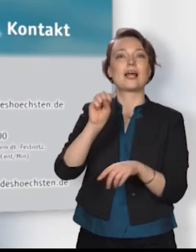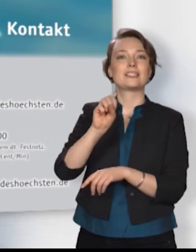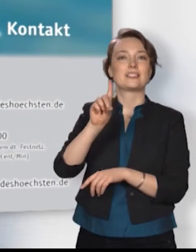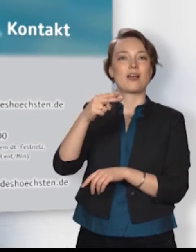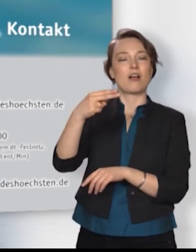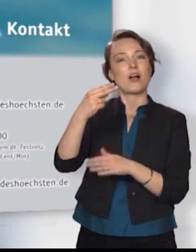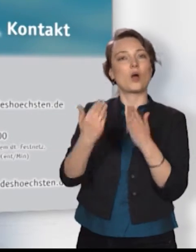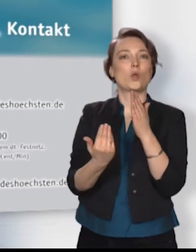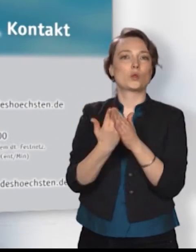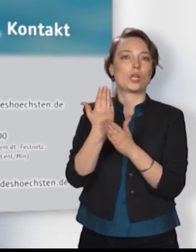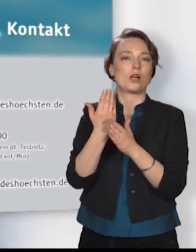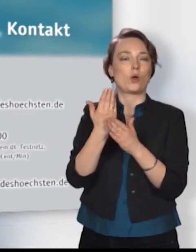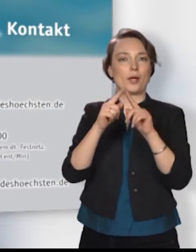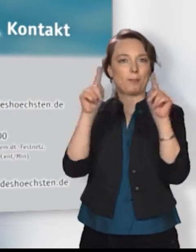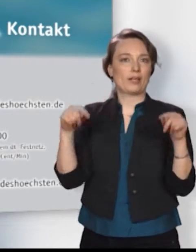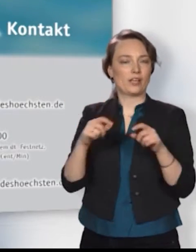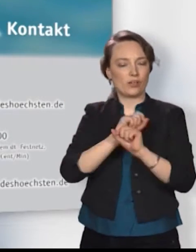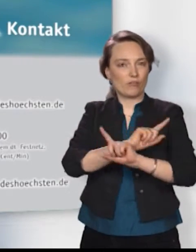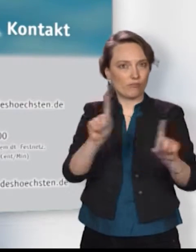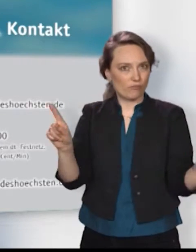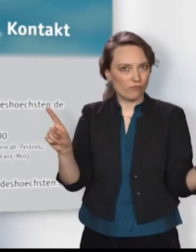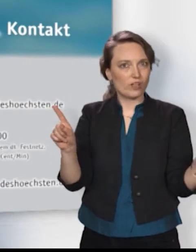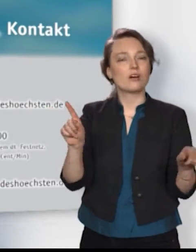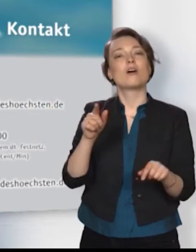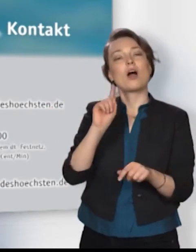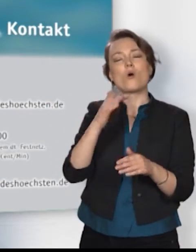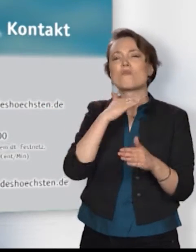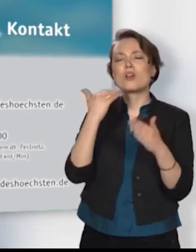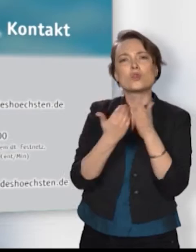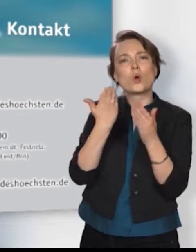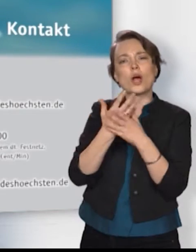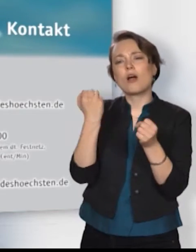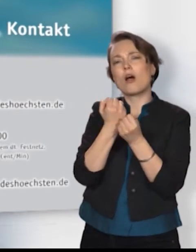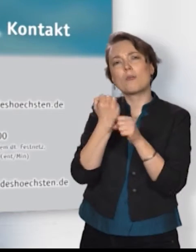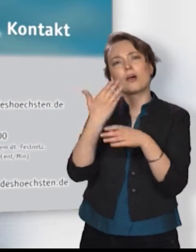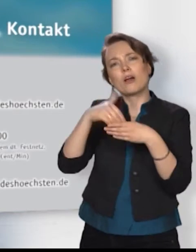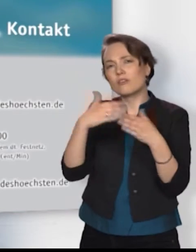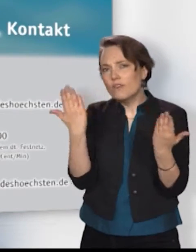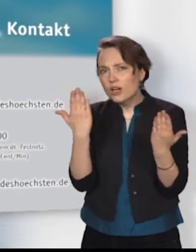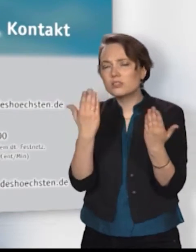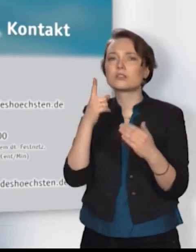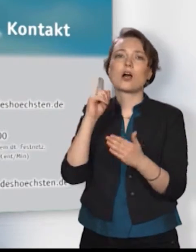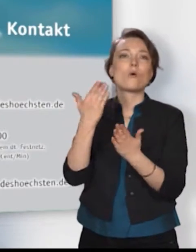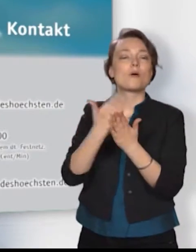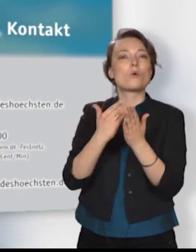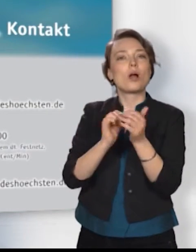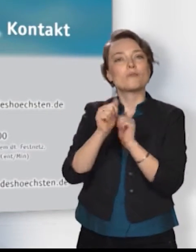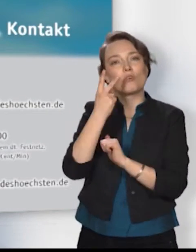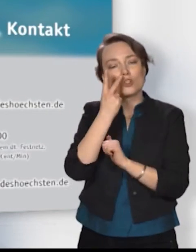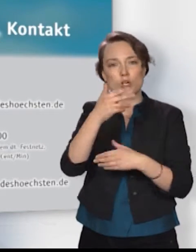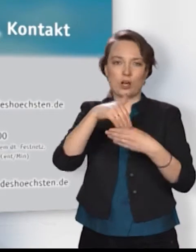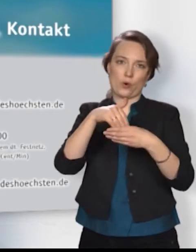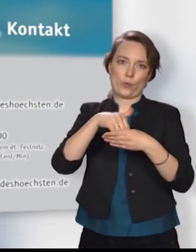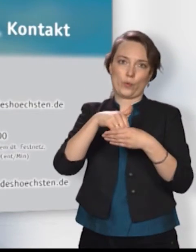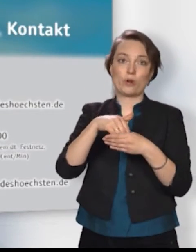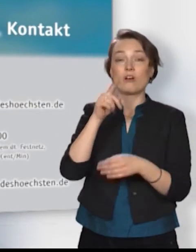Neuigkeiten über unsere Arbeit erfahren und natürlich auch eine Programmvorschau erhalten. Wenn wir Ihnen diesen zuschicken dürfen,